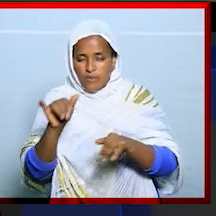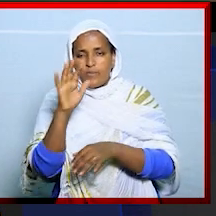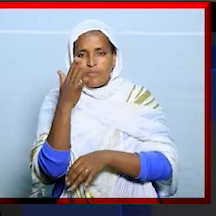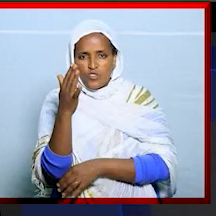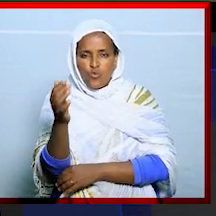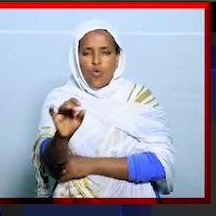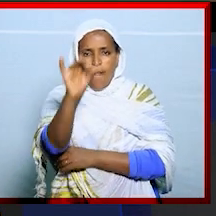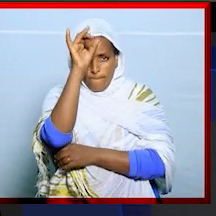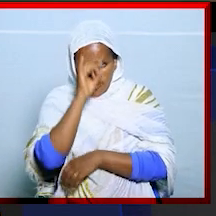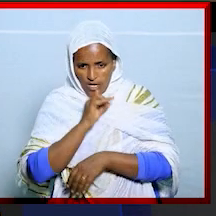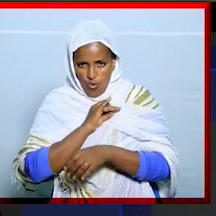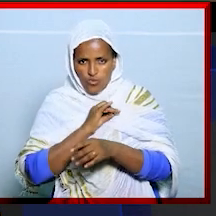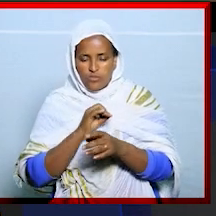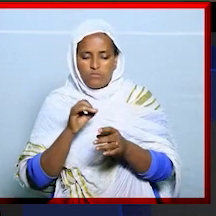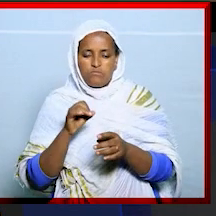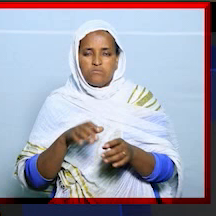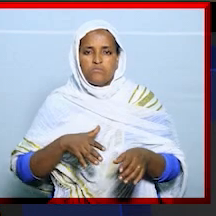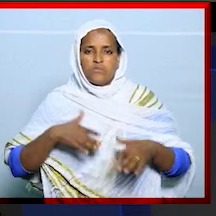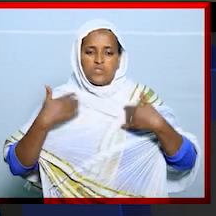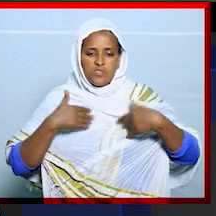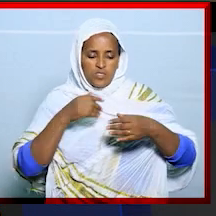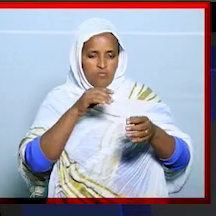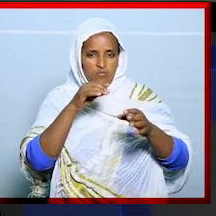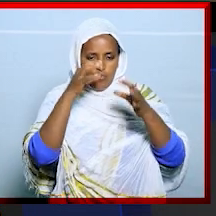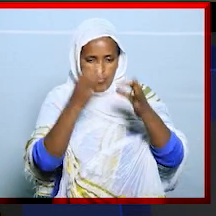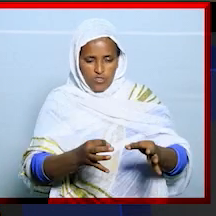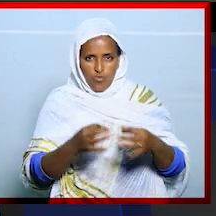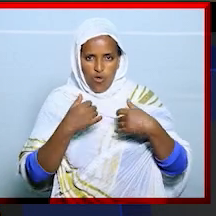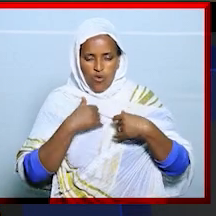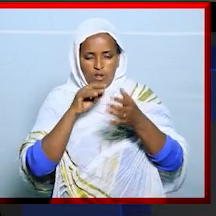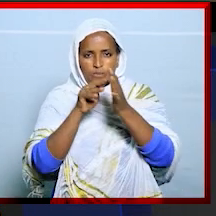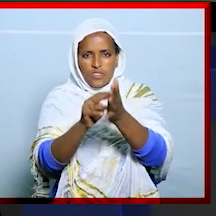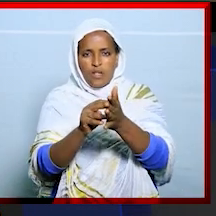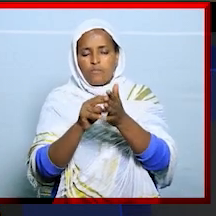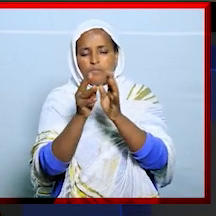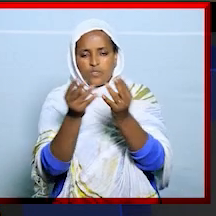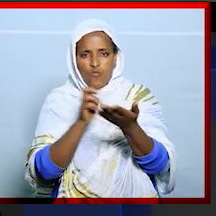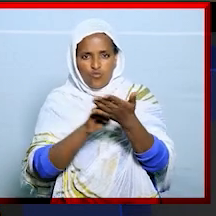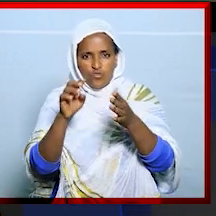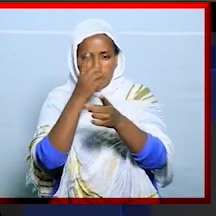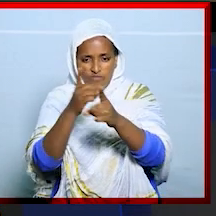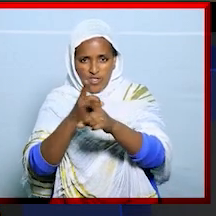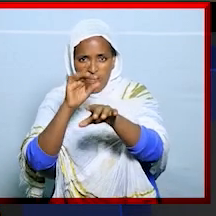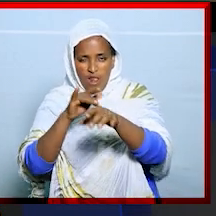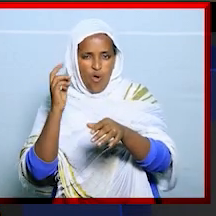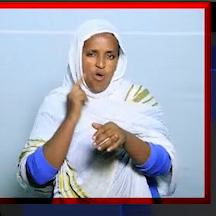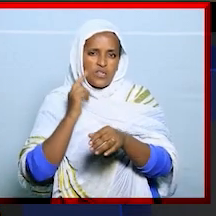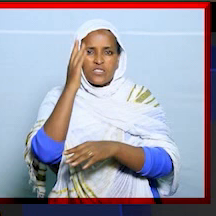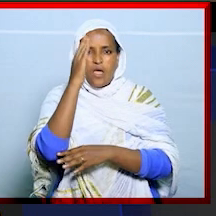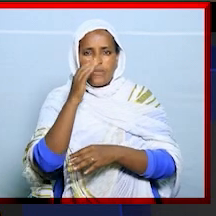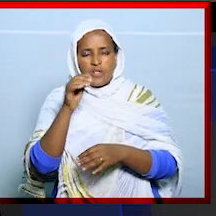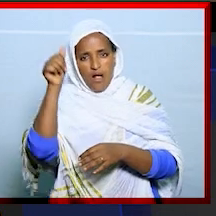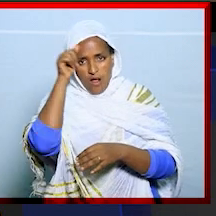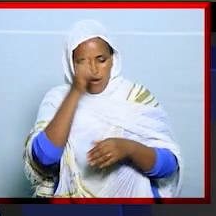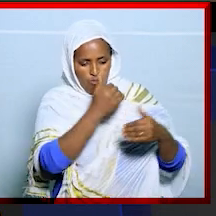ይህን የመሳሰሉ በሊቃውንት ብይን የሚሰጥባቸው ጉዳዮች አሉ። ለምሳሌ መጽሐፍ ቅዱስ ኦሪት ዘፍጥረት ላይ